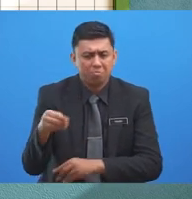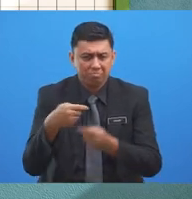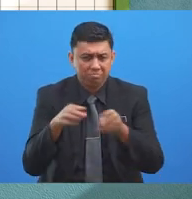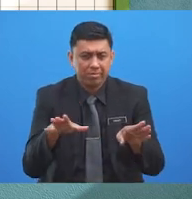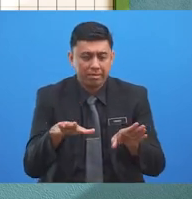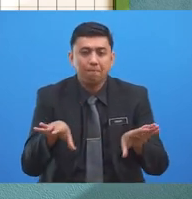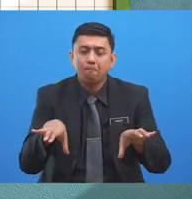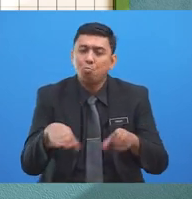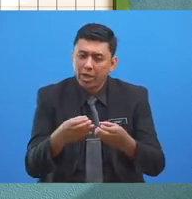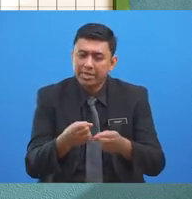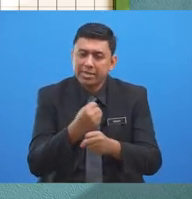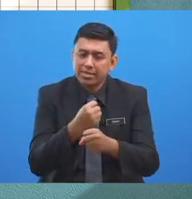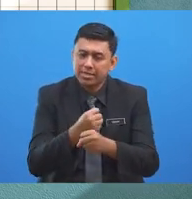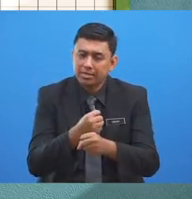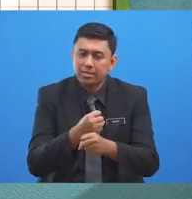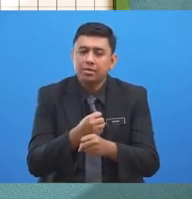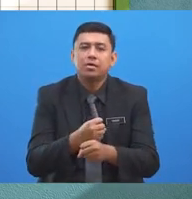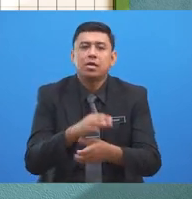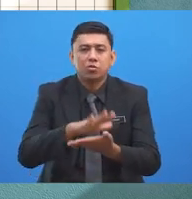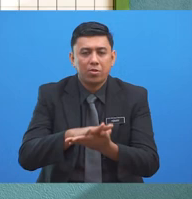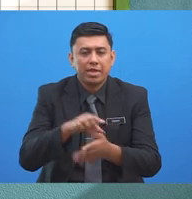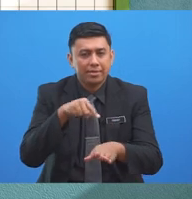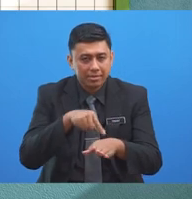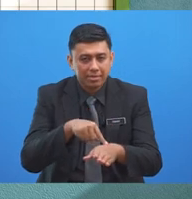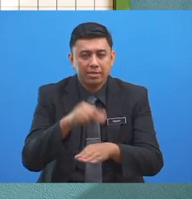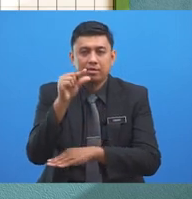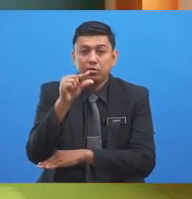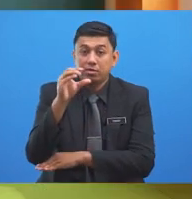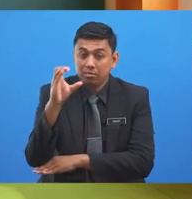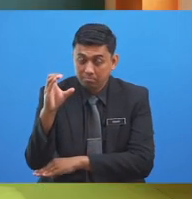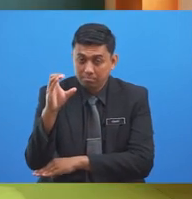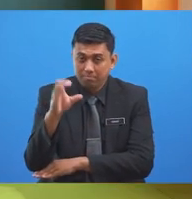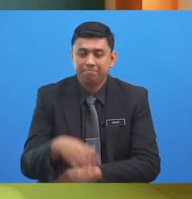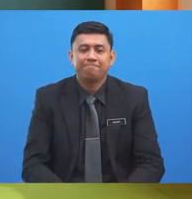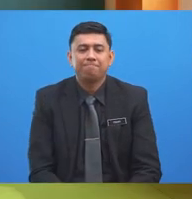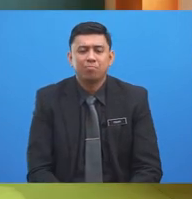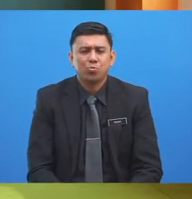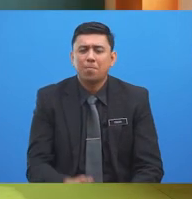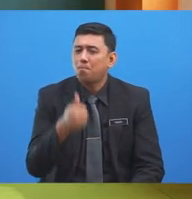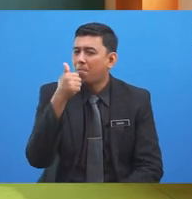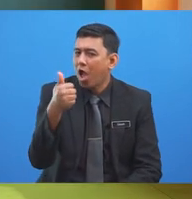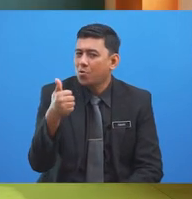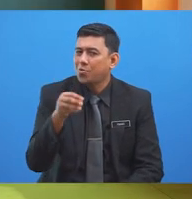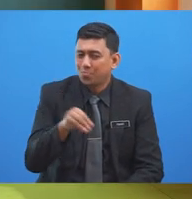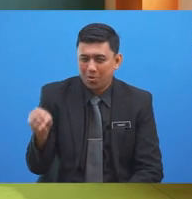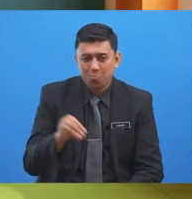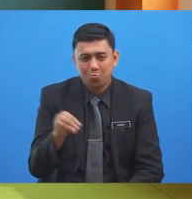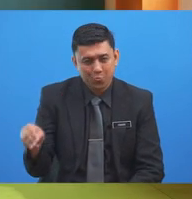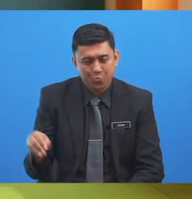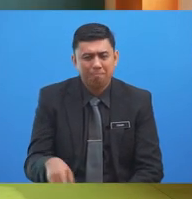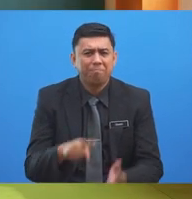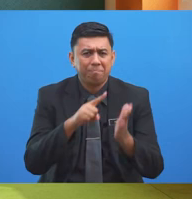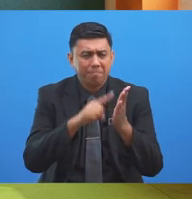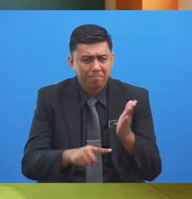menyelesaikan kerja rumah di Google Classroom yang telah diberikan oleh guru-guru. Okey, bagus murid-murid.